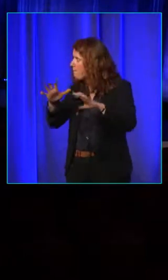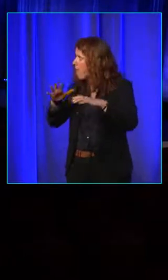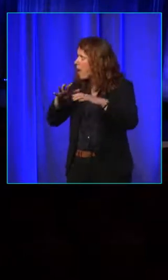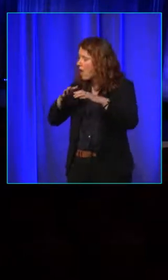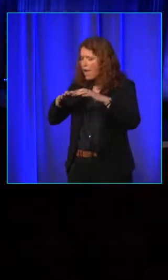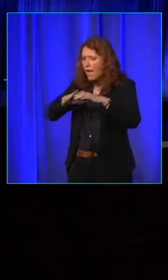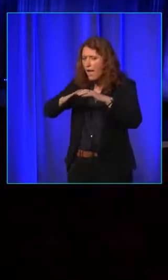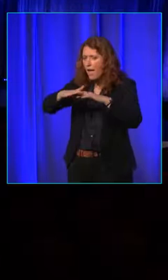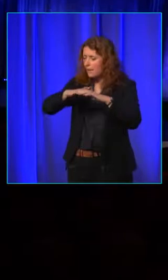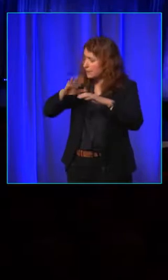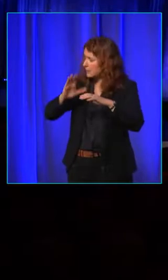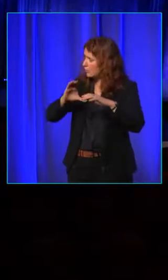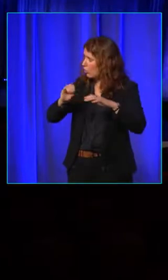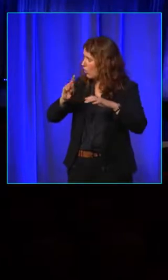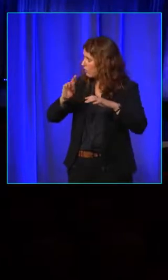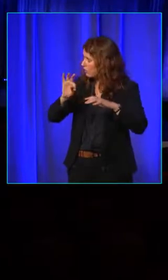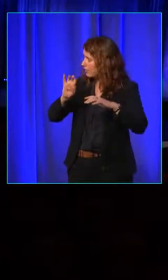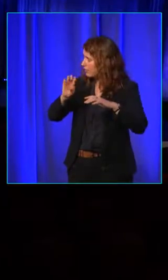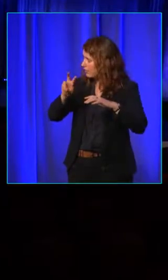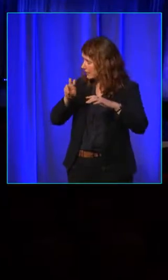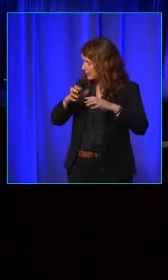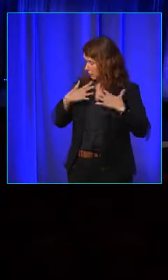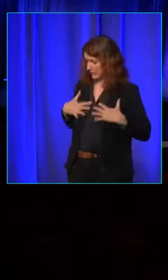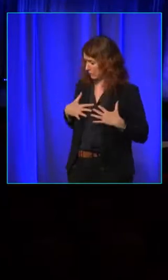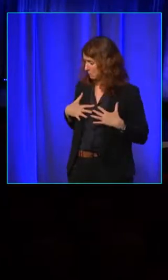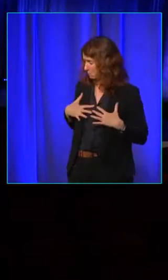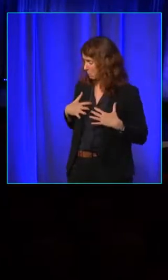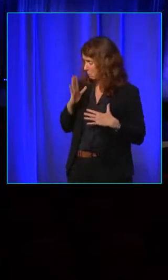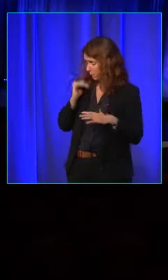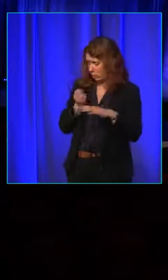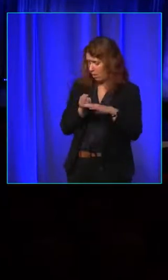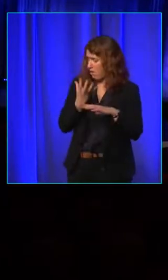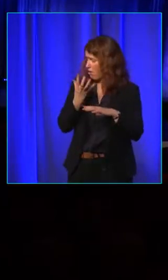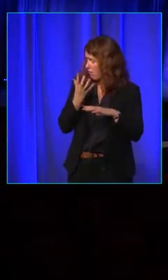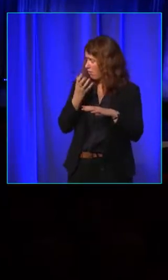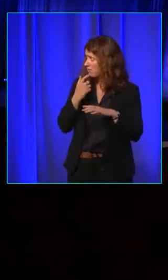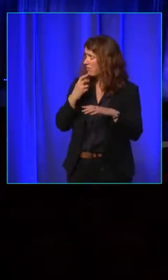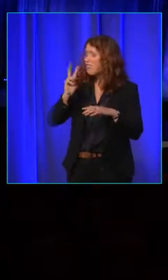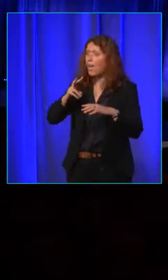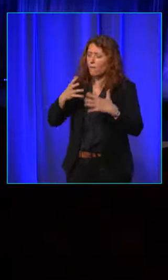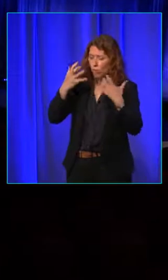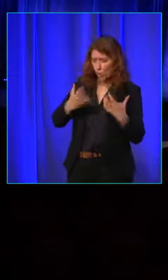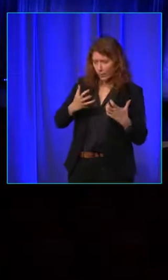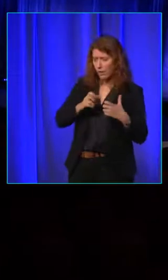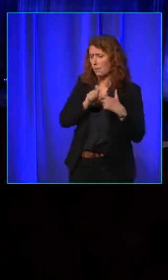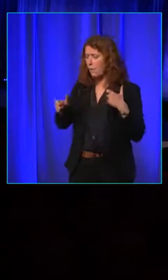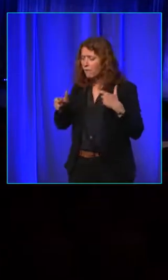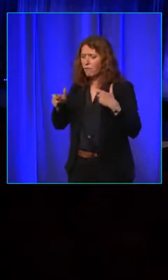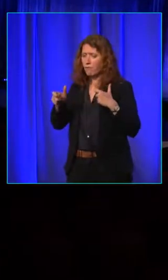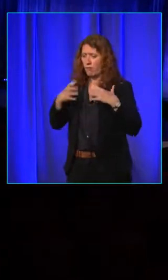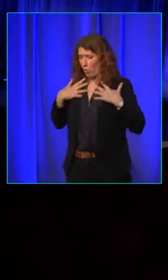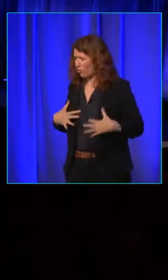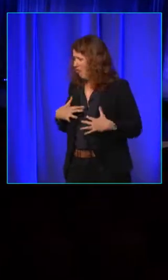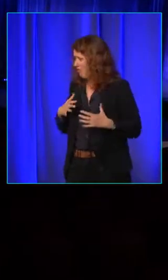un déclenchement de la volonté. Et puis ensuite, ça passe directement au neurone moteur de la moelle épinière, je ne sais pas. Alors,